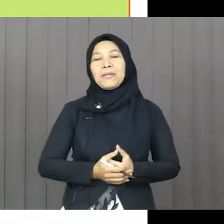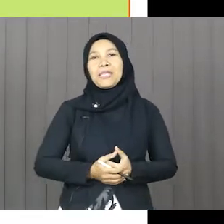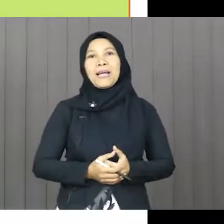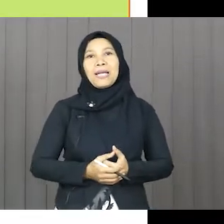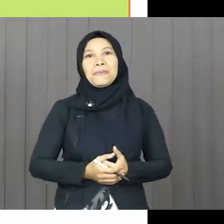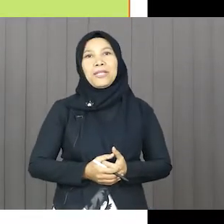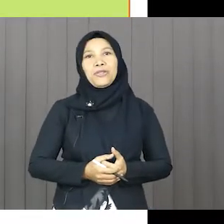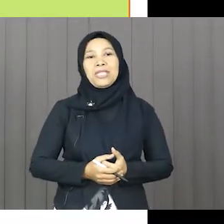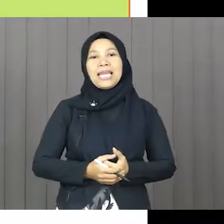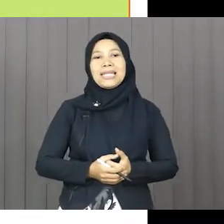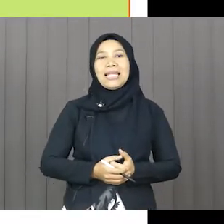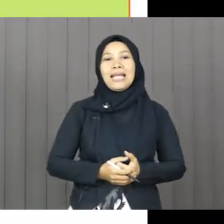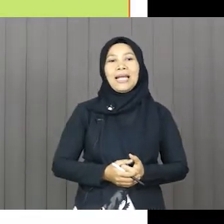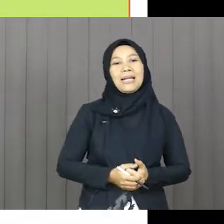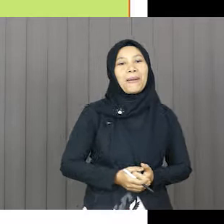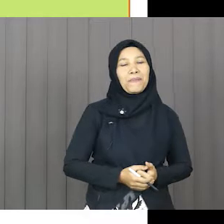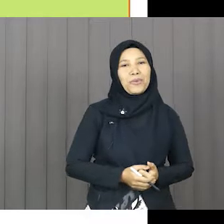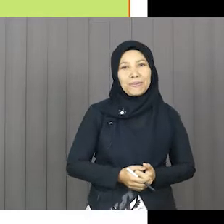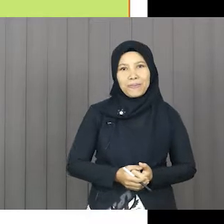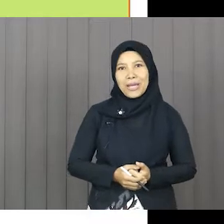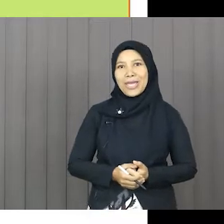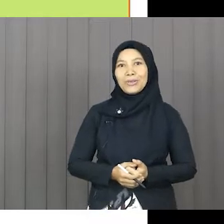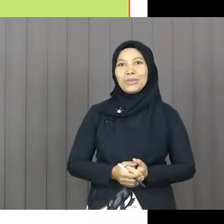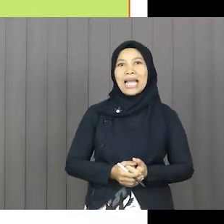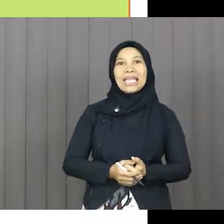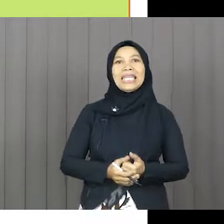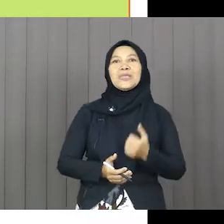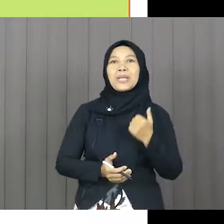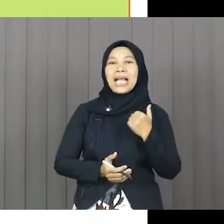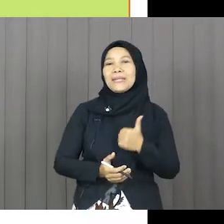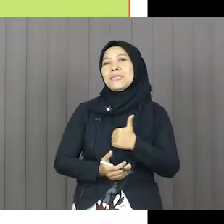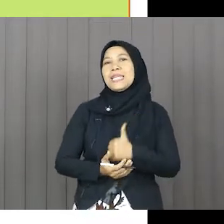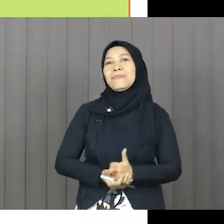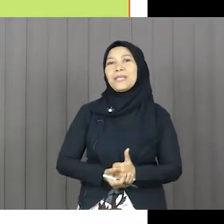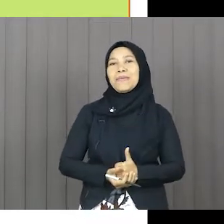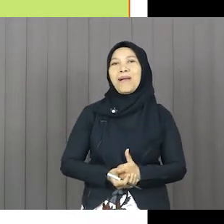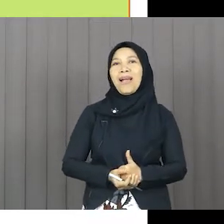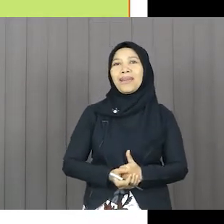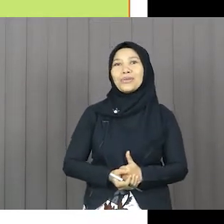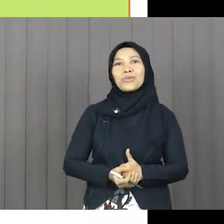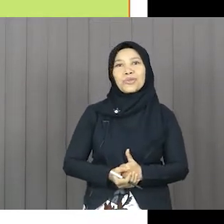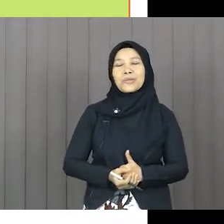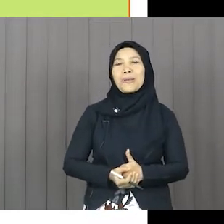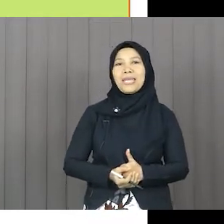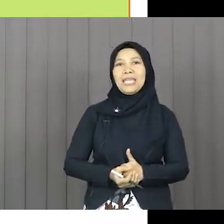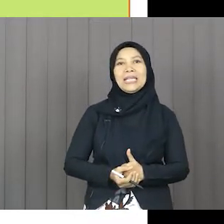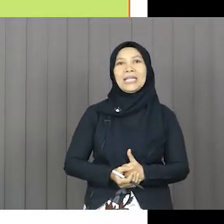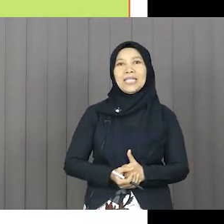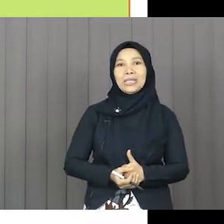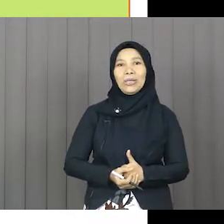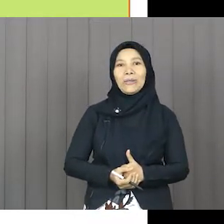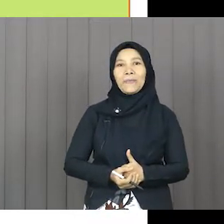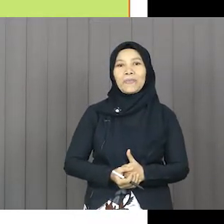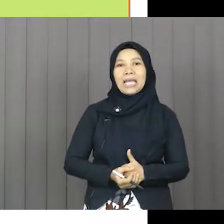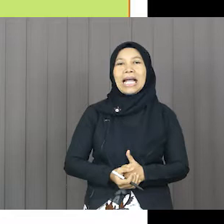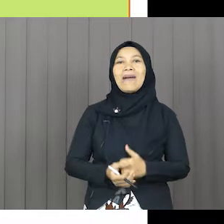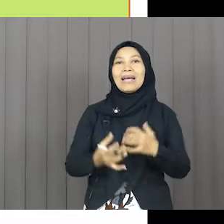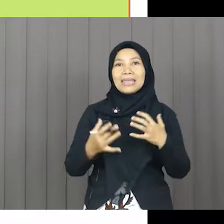Yang menjadi pertimbangan berikutnya adalah kemampuan membayar hutang. Ini juga akan menjadi pertimbangan khusus bagi